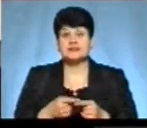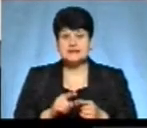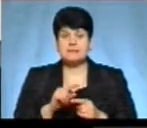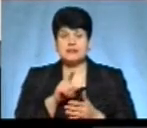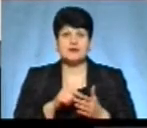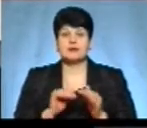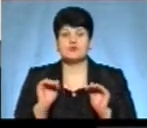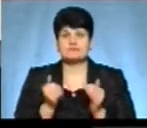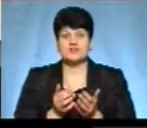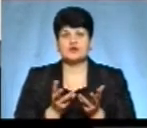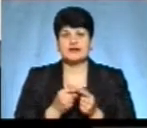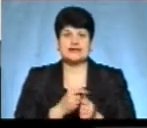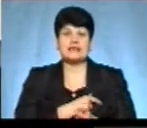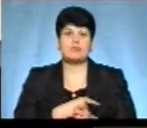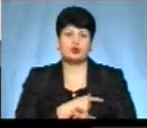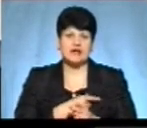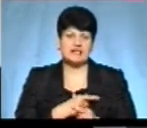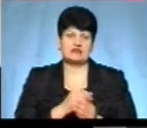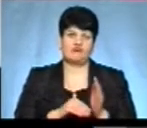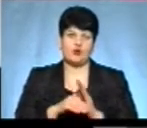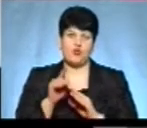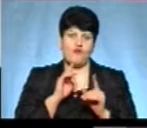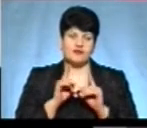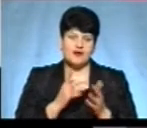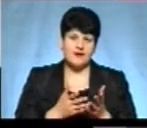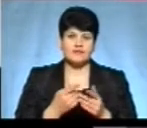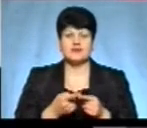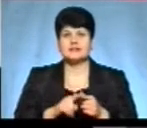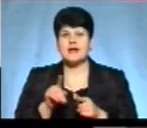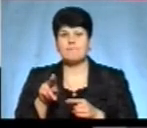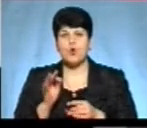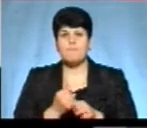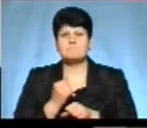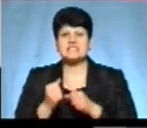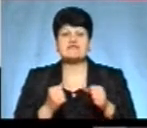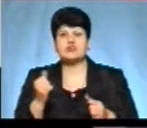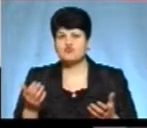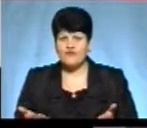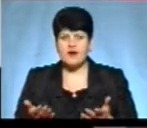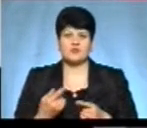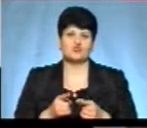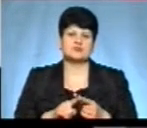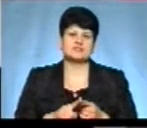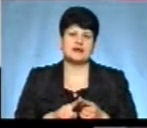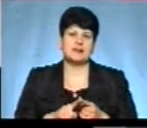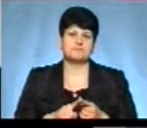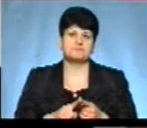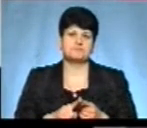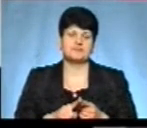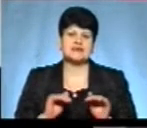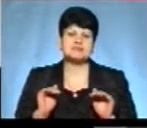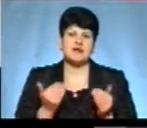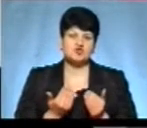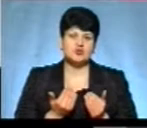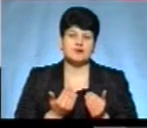зменшенню кількості депутатів у Верховній Раді, це по працевлаштуванню, це по